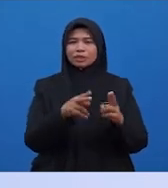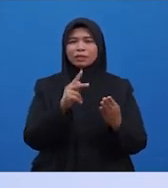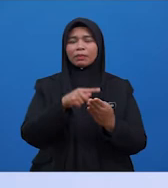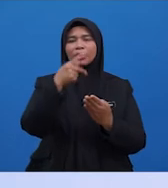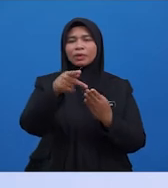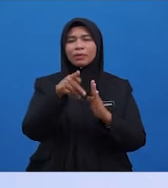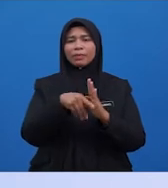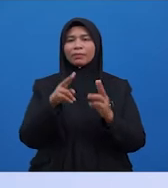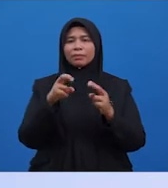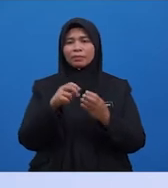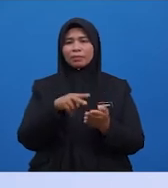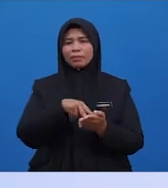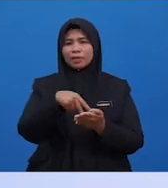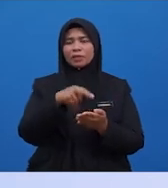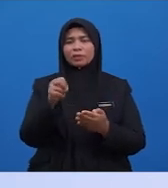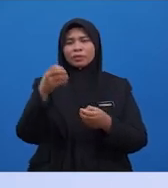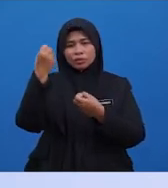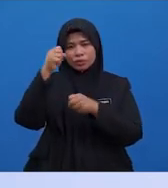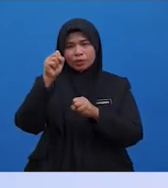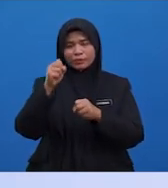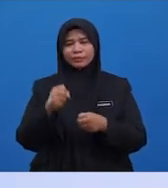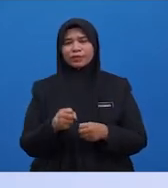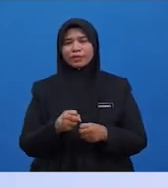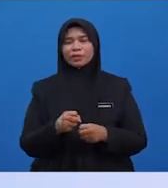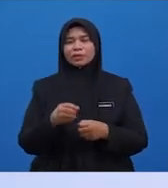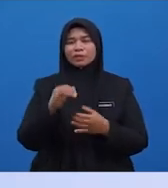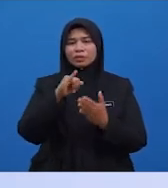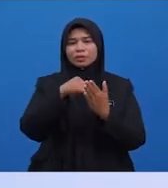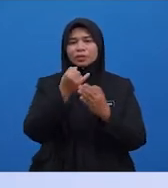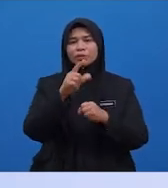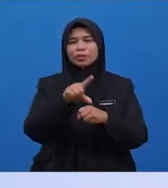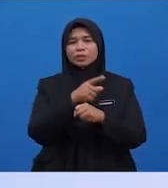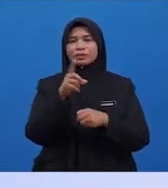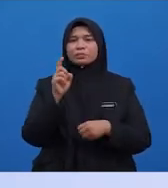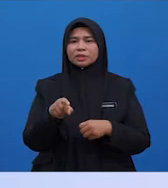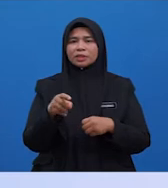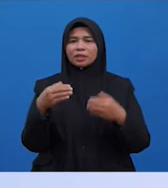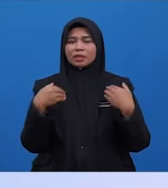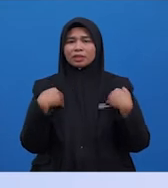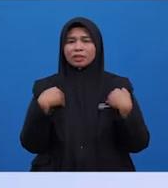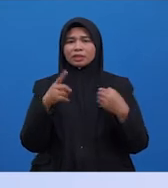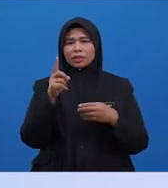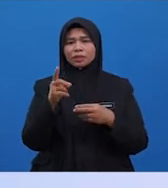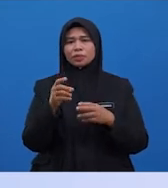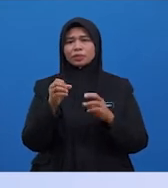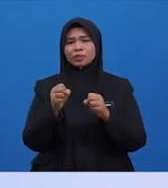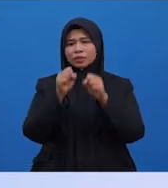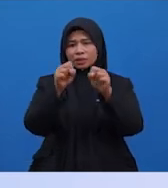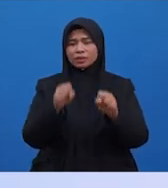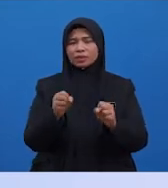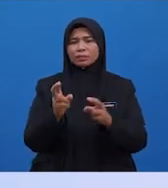program pembangunan sukan. Jurulatih mestilah mempunyai satu sistem perancangan yang betul